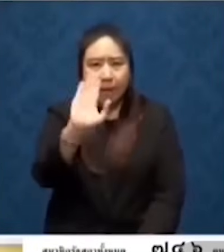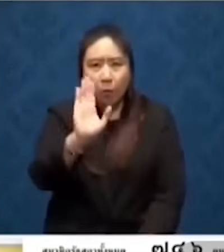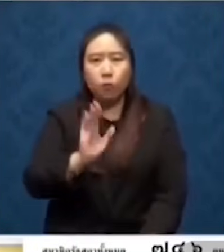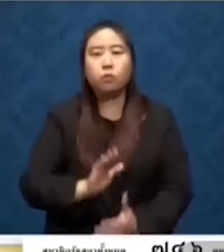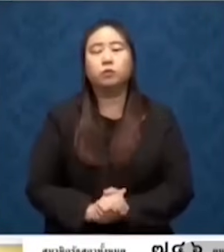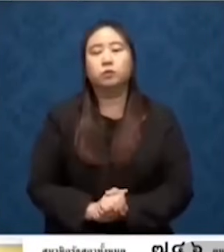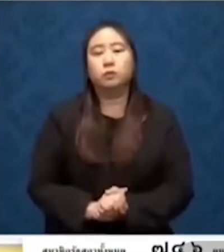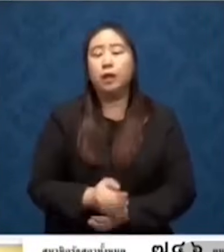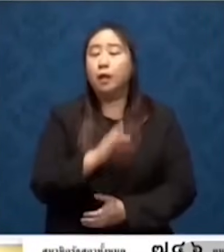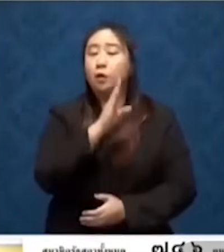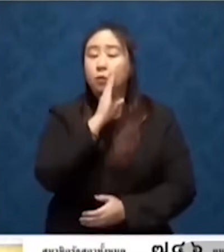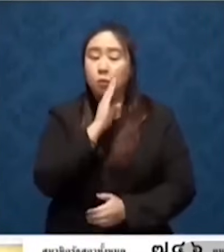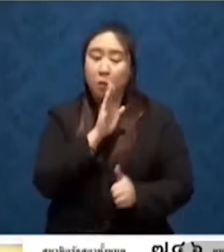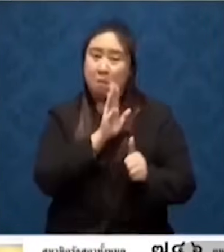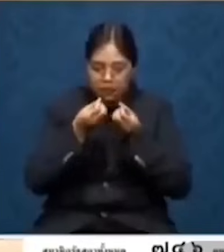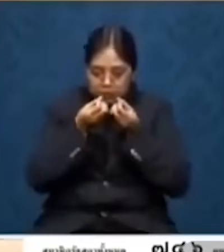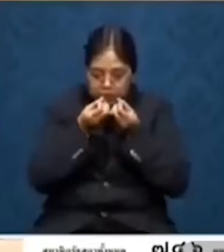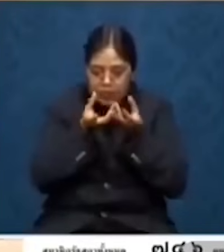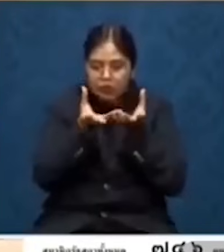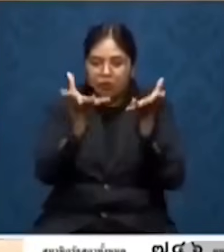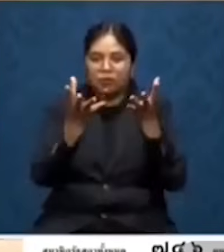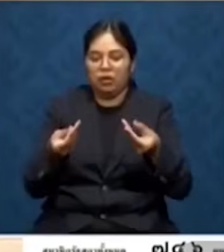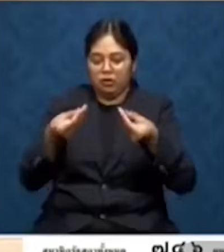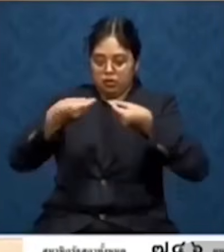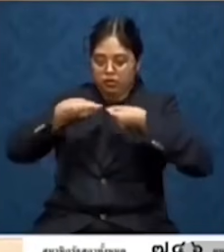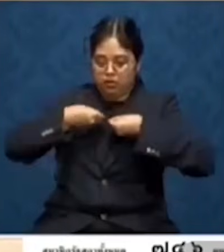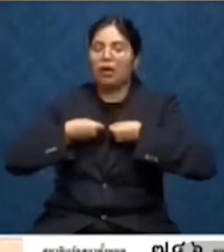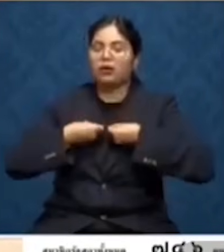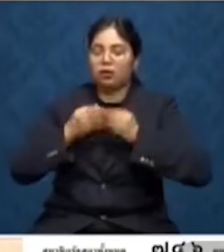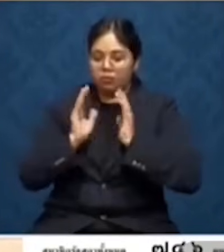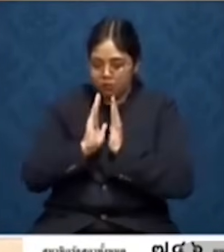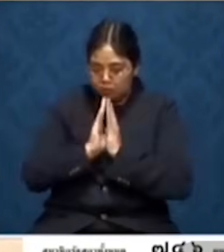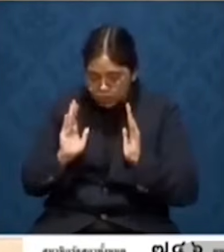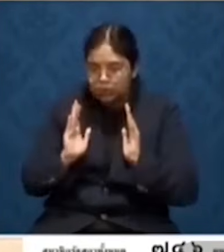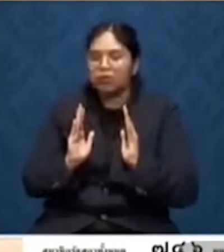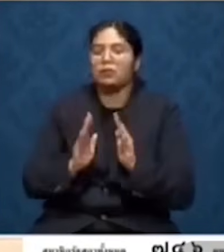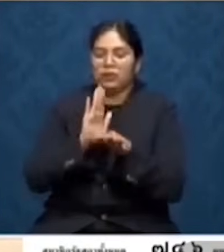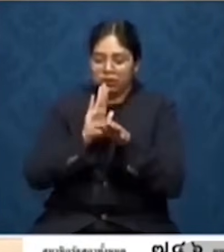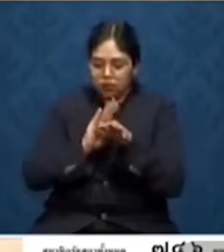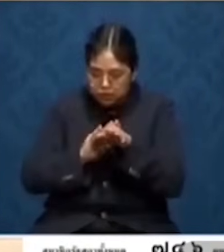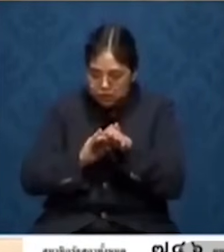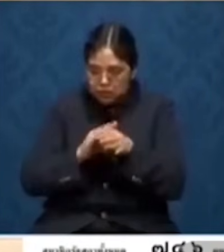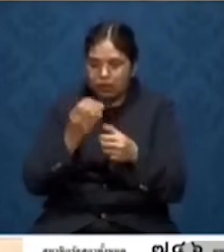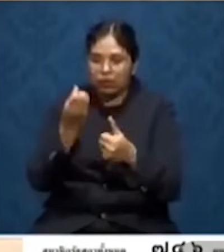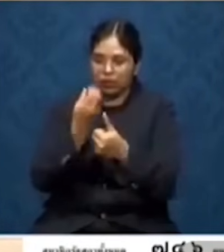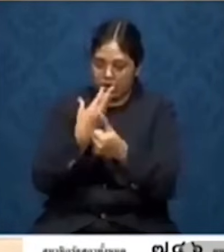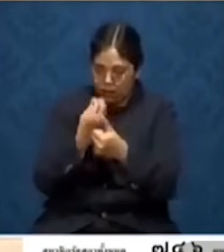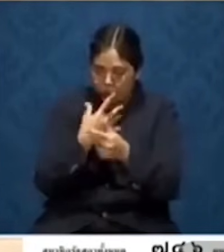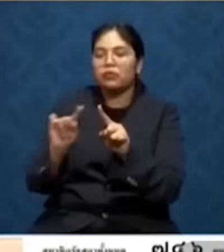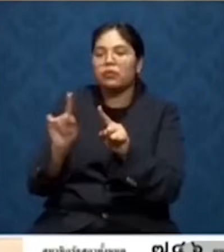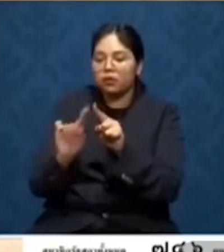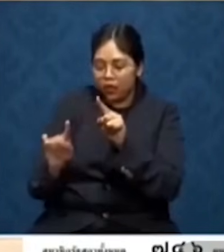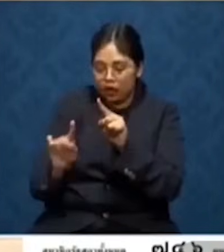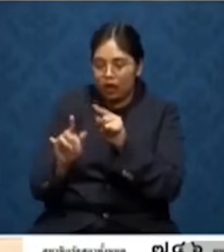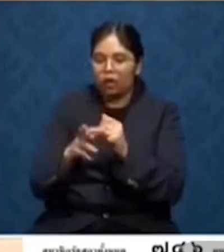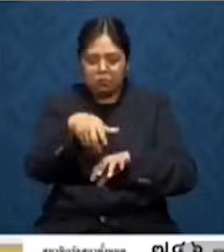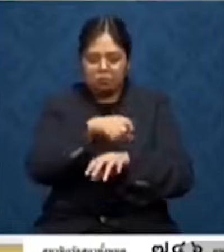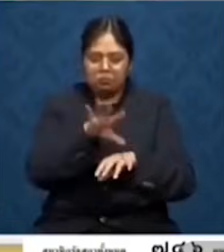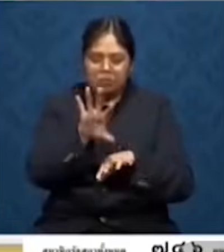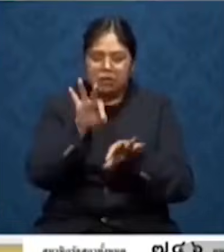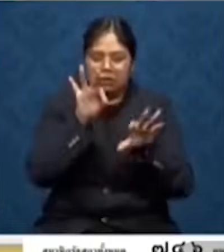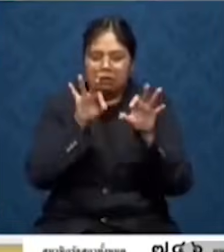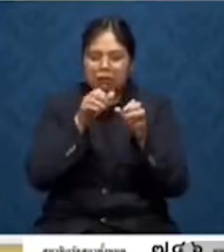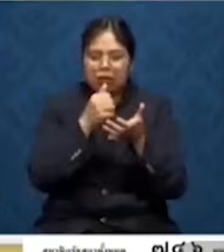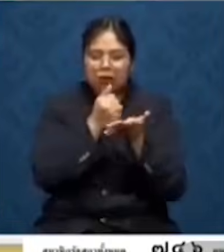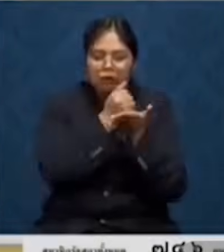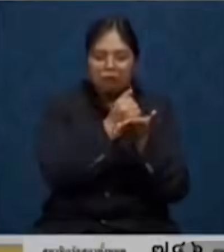ราเลือกปฏิบัติเราก็เก็บภาษีเขาร ู้สึกเป็นเกียรติครับน้อมรับคำติคำแนะนำข้อควรระวังที่ท่านได้พูดผม